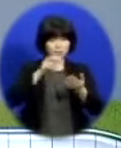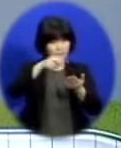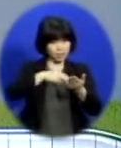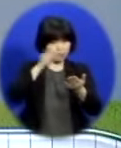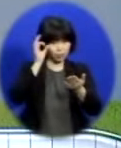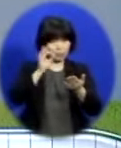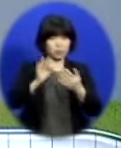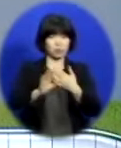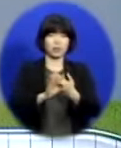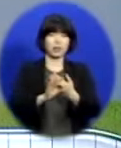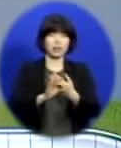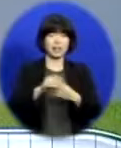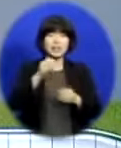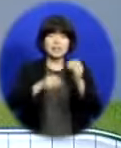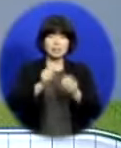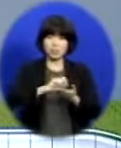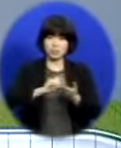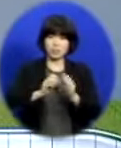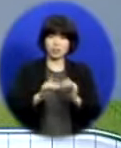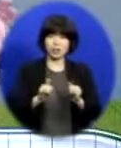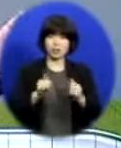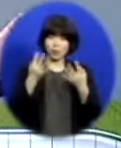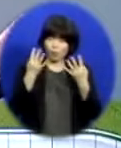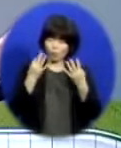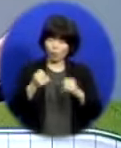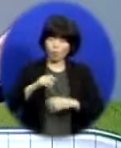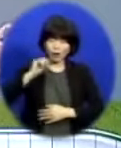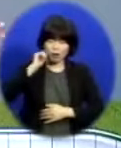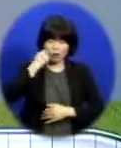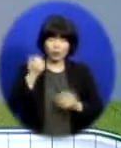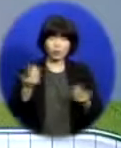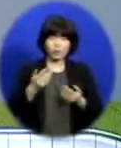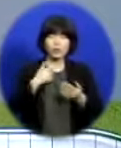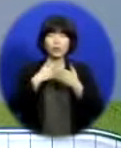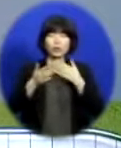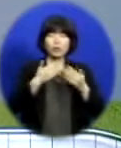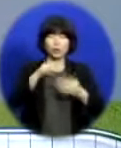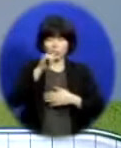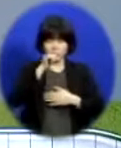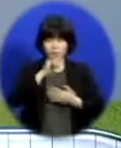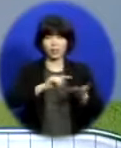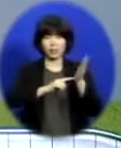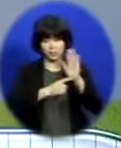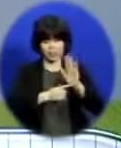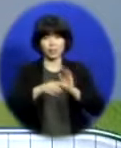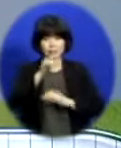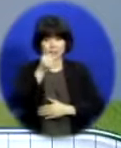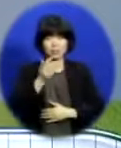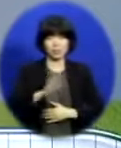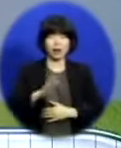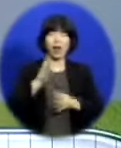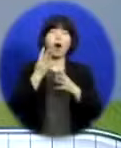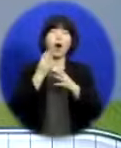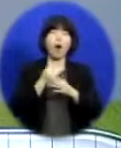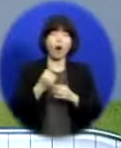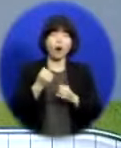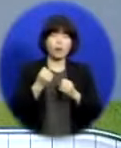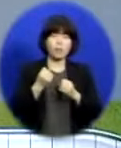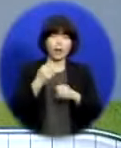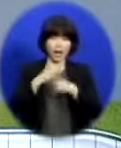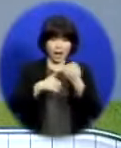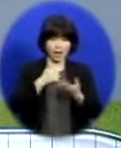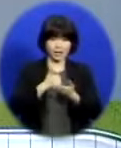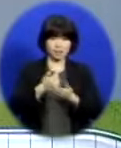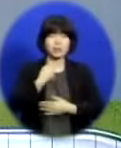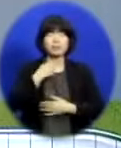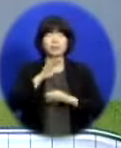읽어보면 이편 있 하는것 나지만 얼마나 하나님을 갈급해